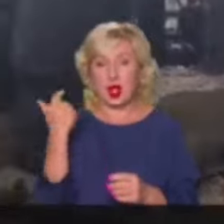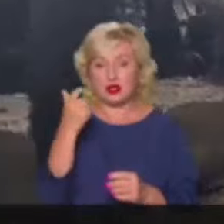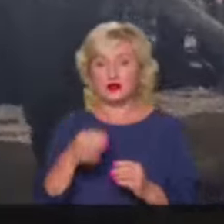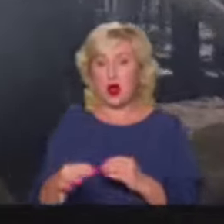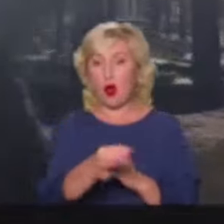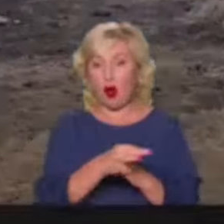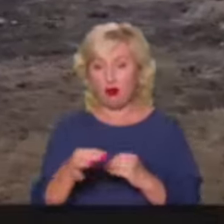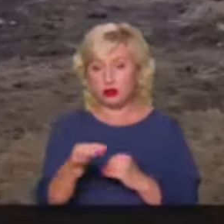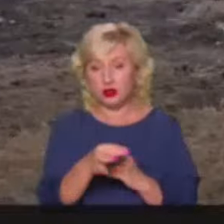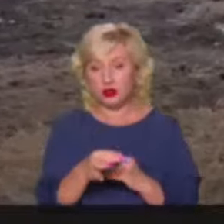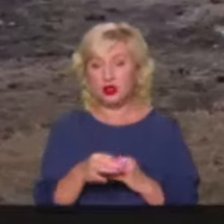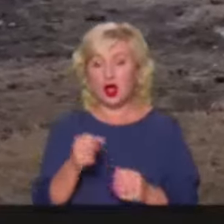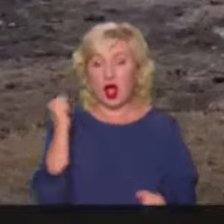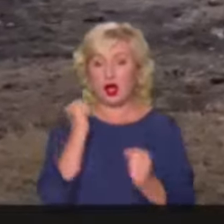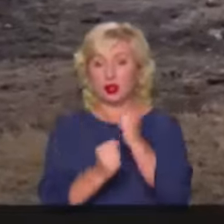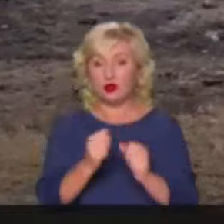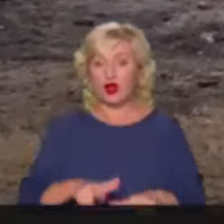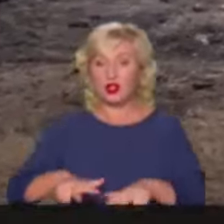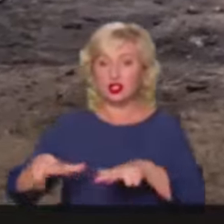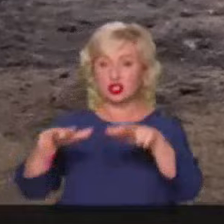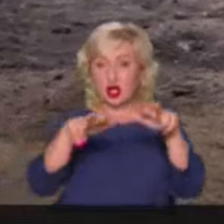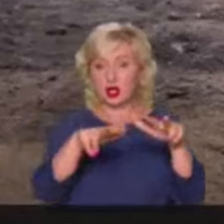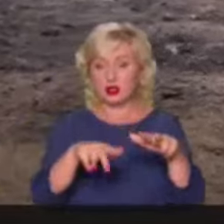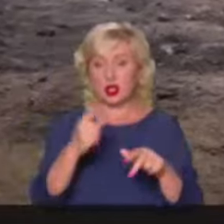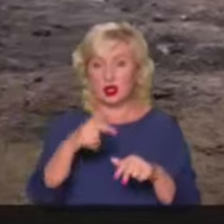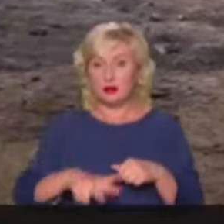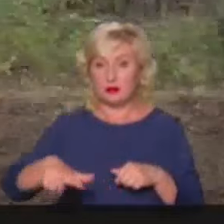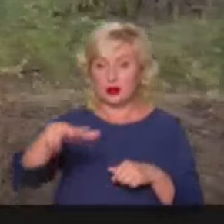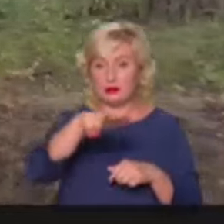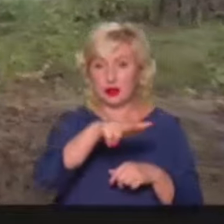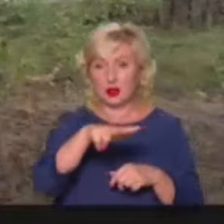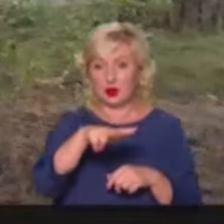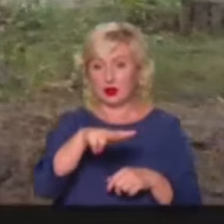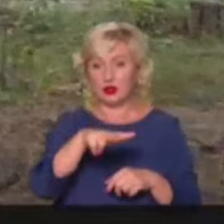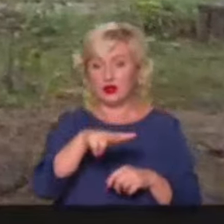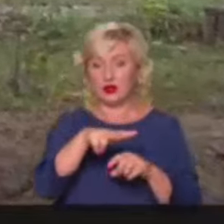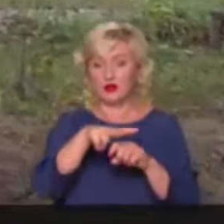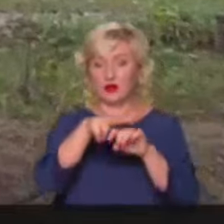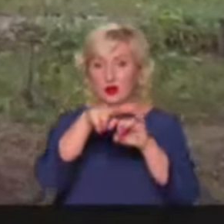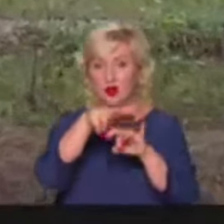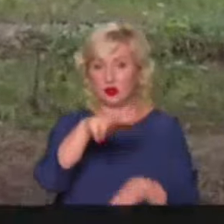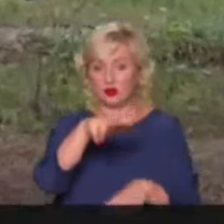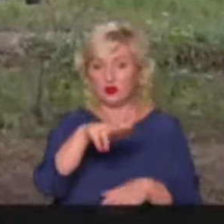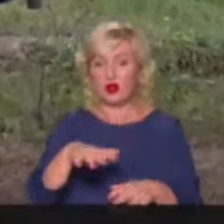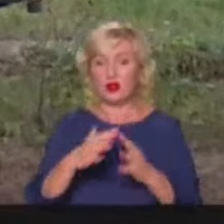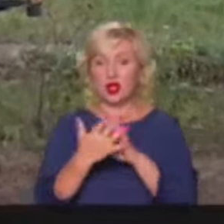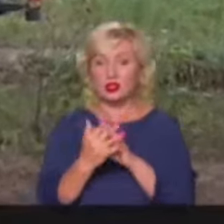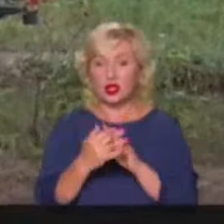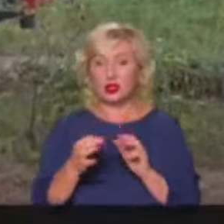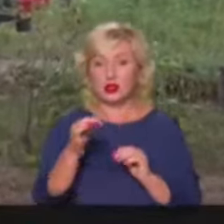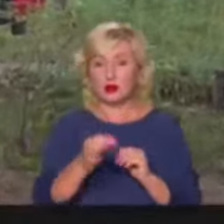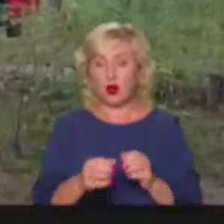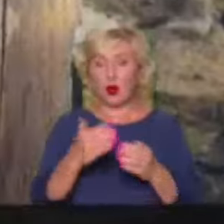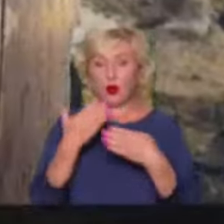передмістя Харкова атакували шахедами. Один з безпілотників влучив у населений пункт, а його